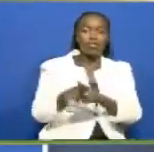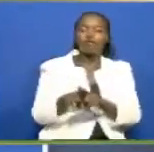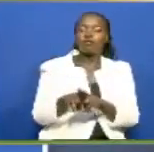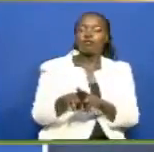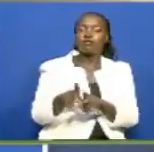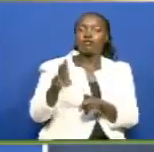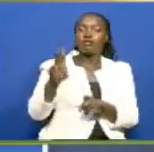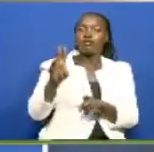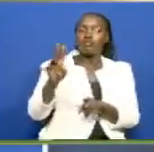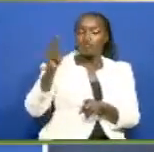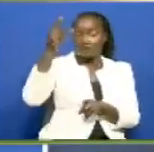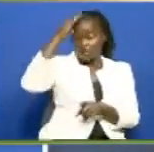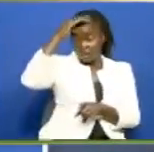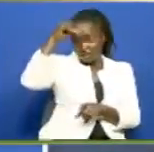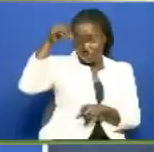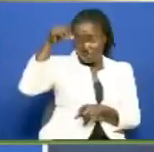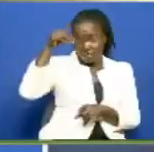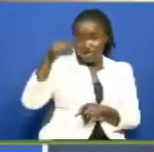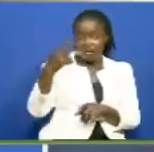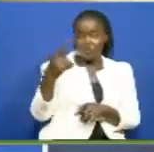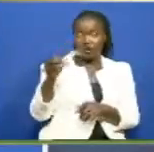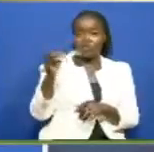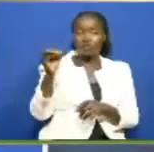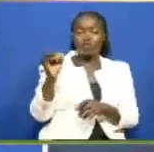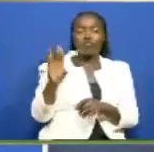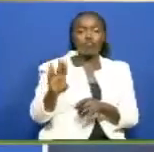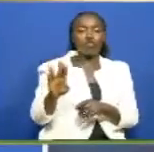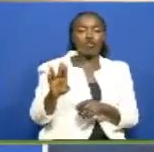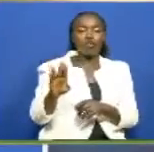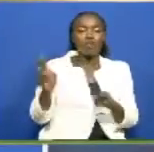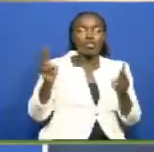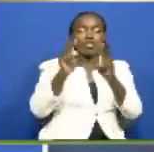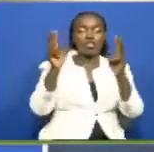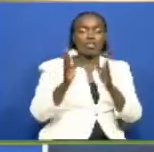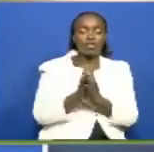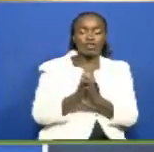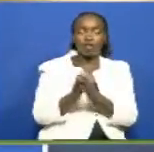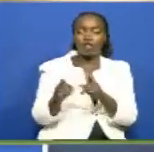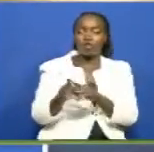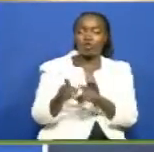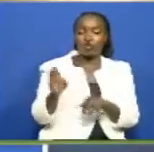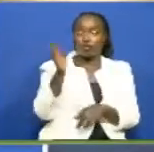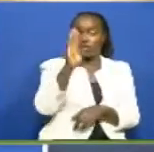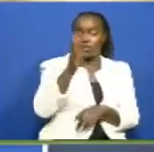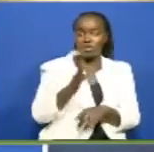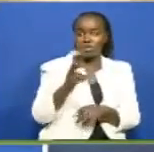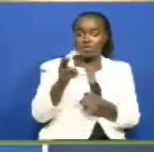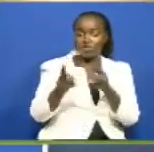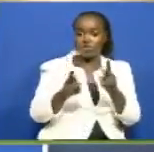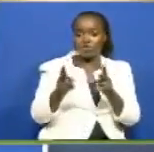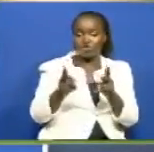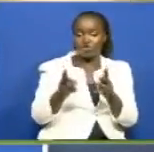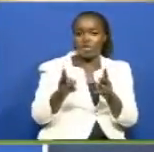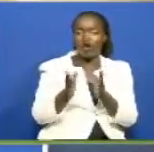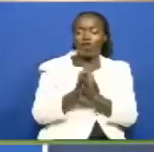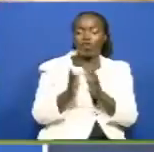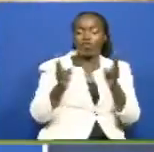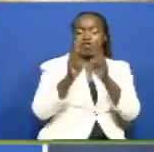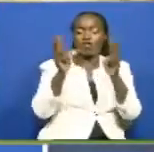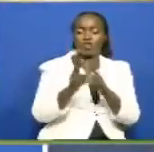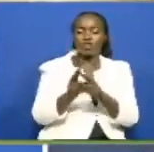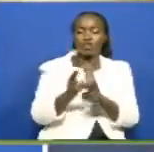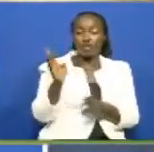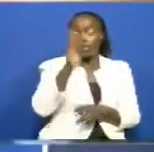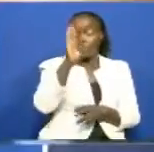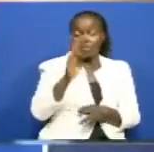amefunga mabao yake katika mechi 104 za kimataifa, naye Pele alichezea Brazil mechi 92 za kimataifa. Brazil na